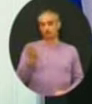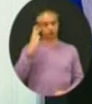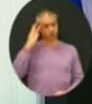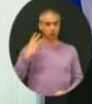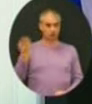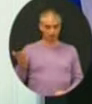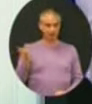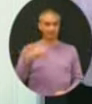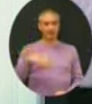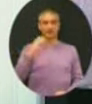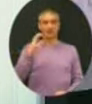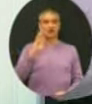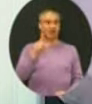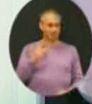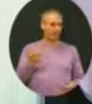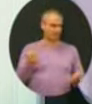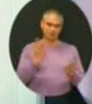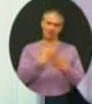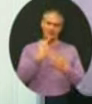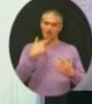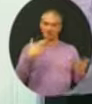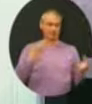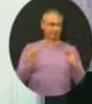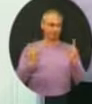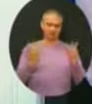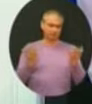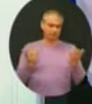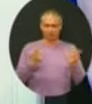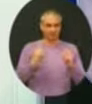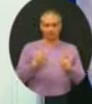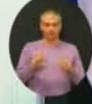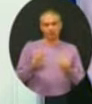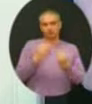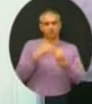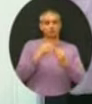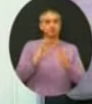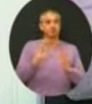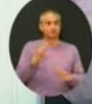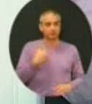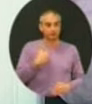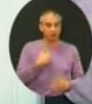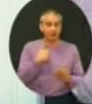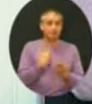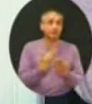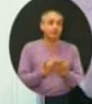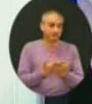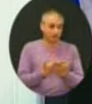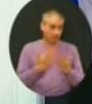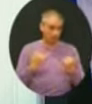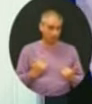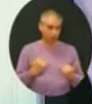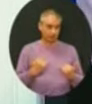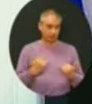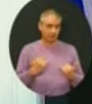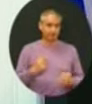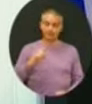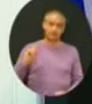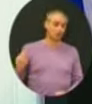שלי וקבל הם מספיק חריפים. אני לא צריך להוסיף לזה כלום. מה שאני מציע עכשיו,